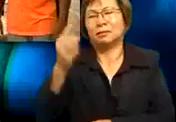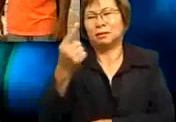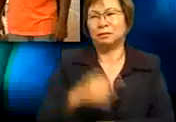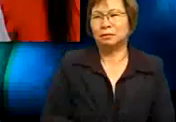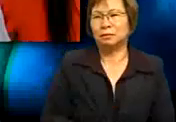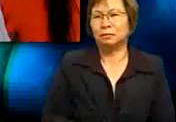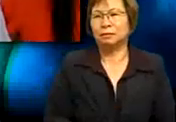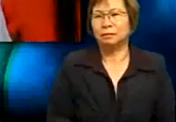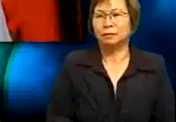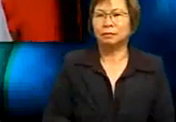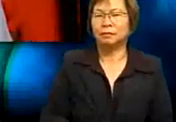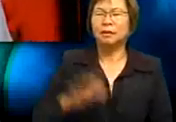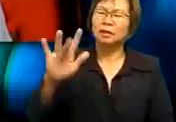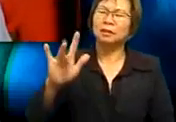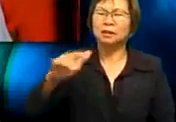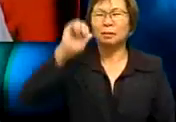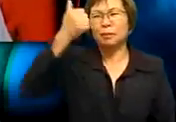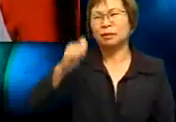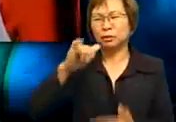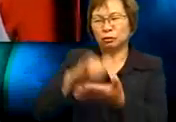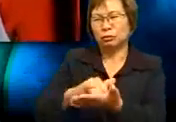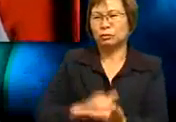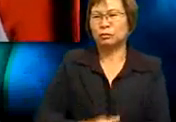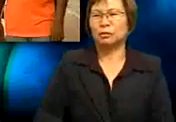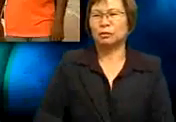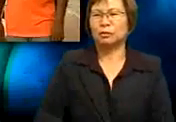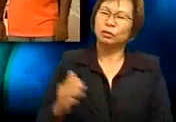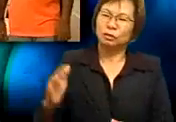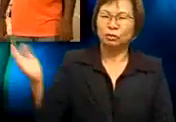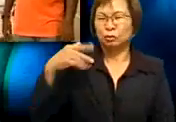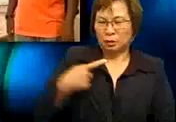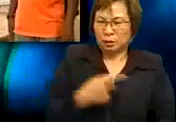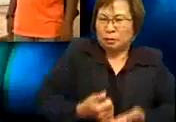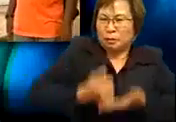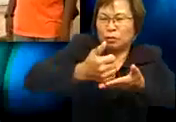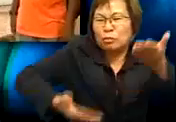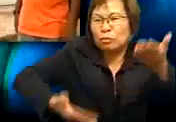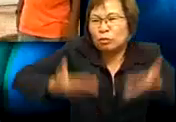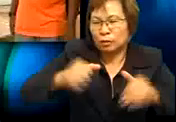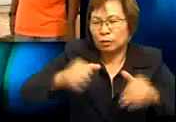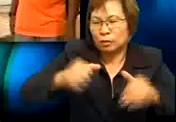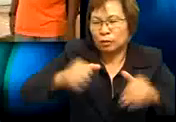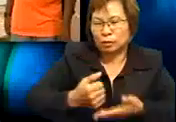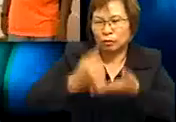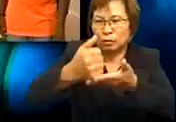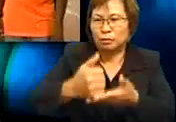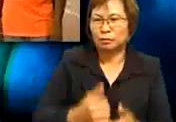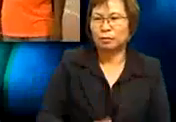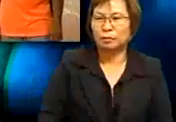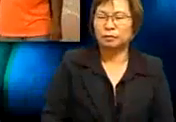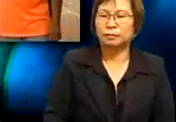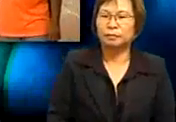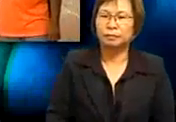je. Eh, kesiannya makcik tu. Eh, jom kita bantu je. Entah ada apa-apa yang kita boleh tolong, nak